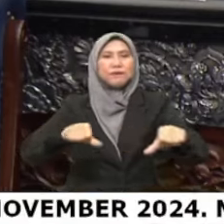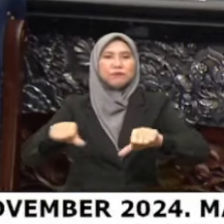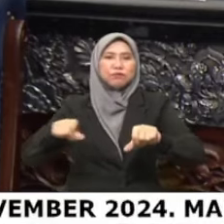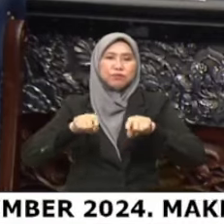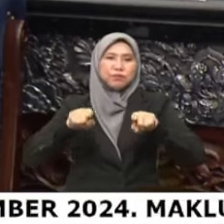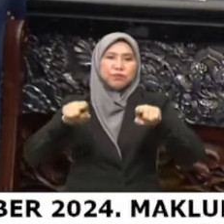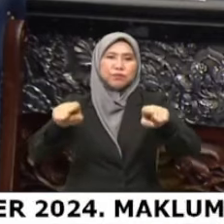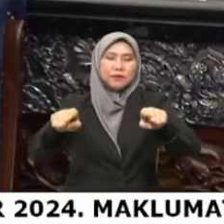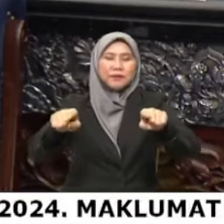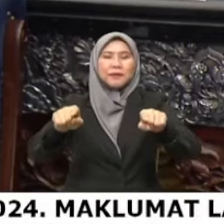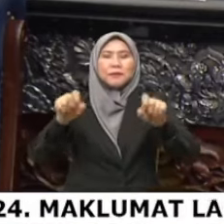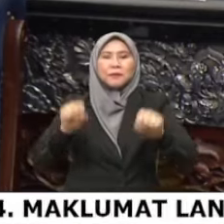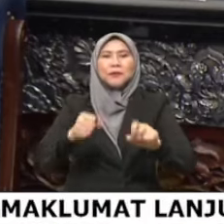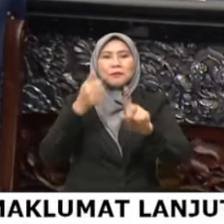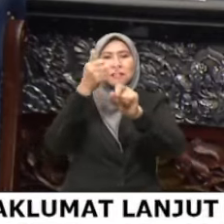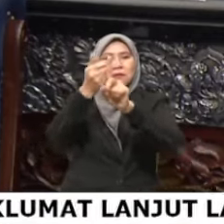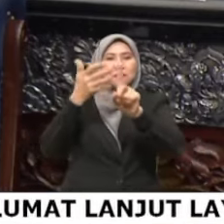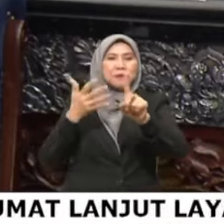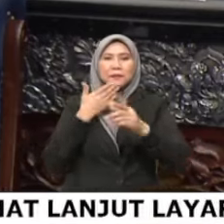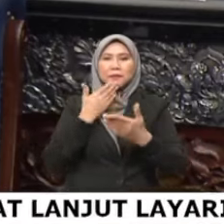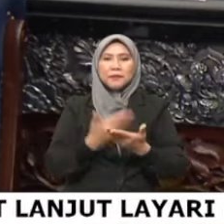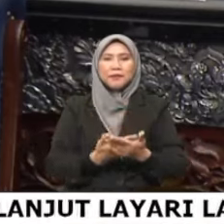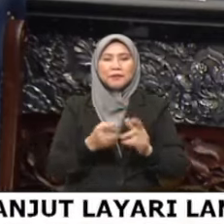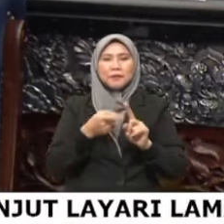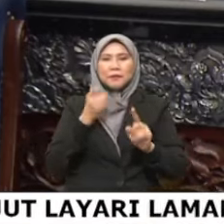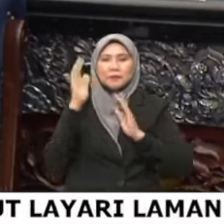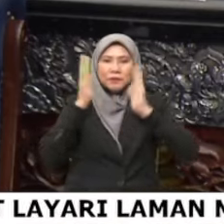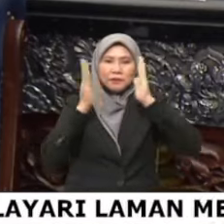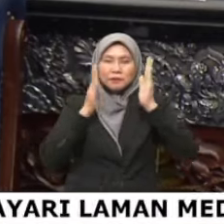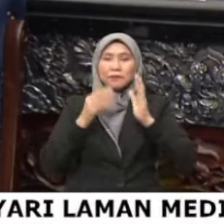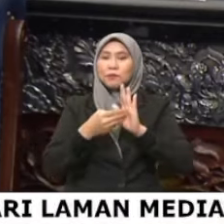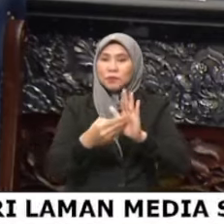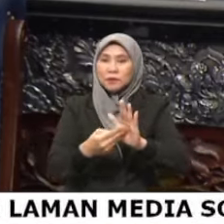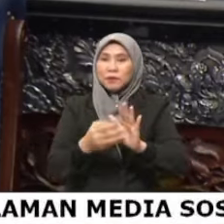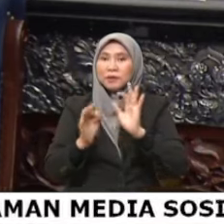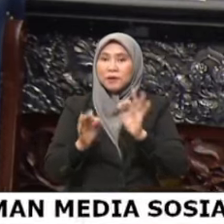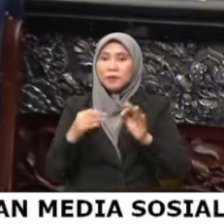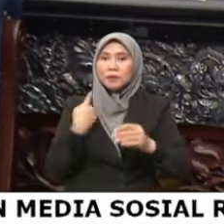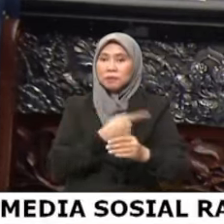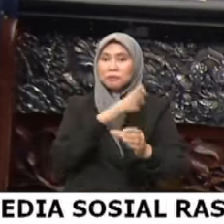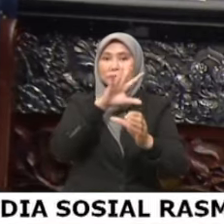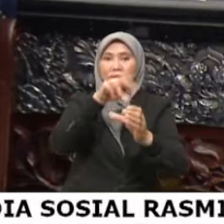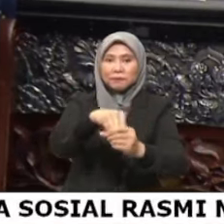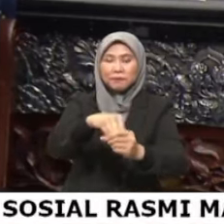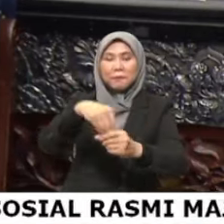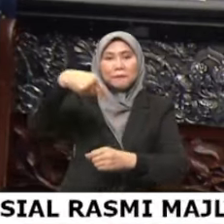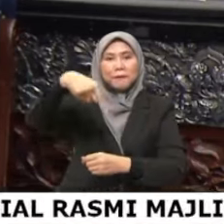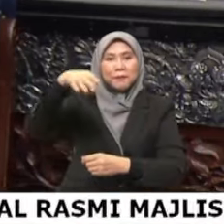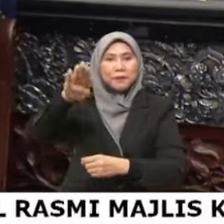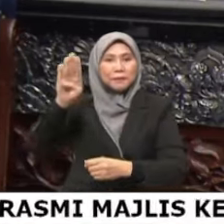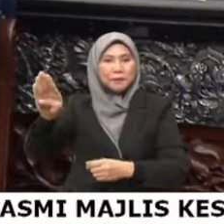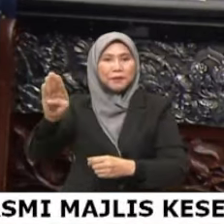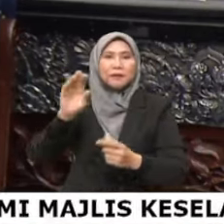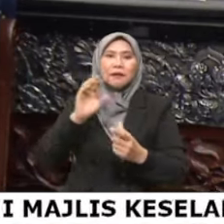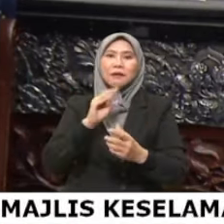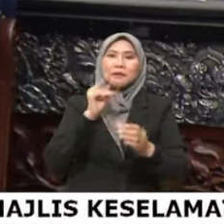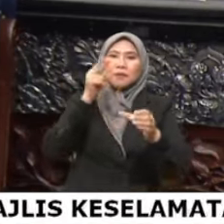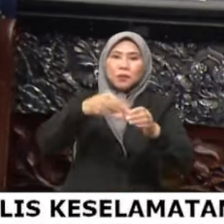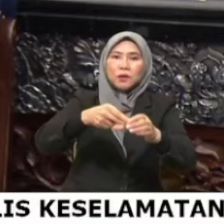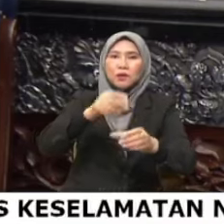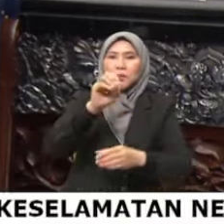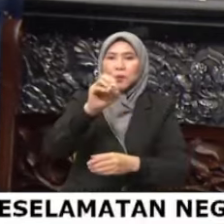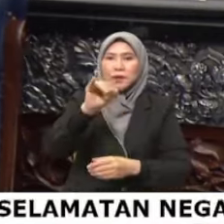memberikan impak yang baik kepada negara kita. Terbukti apabila kita menjadi anggota dalam PBB, dalam OIC,